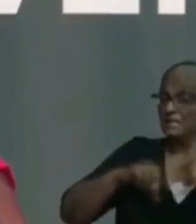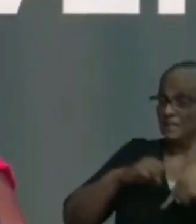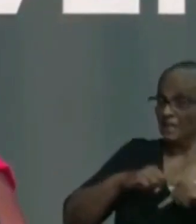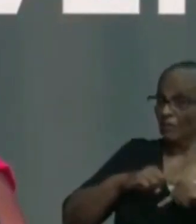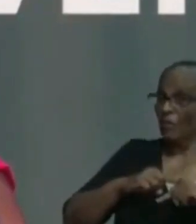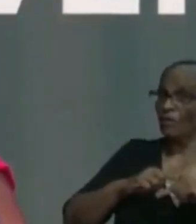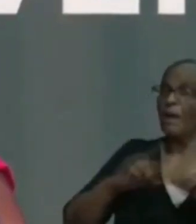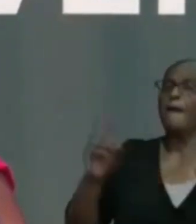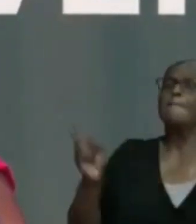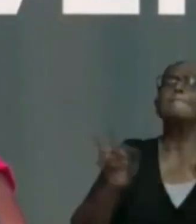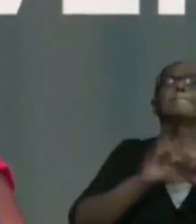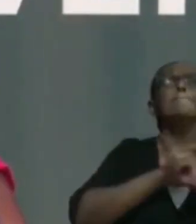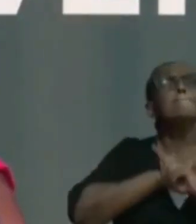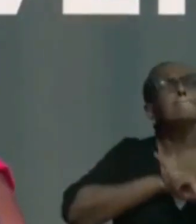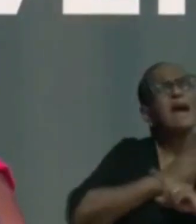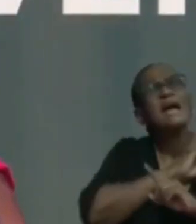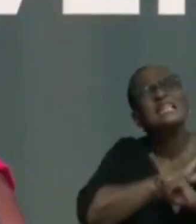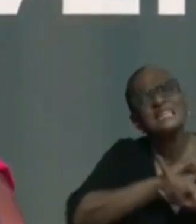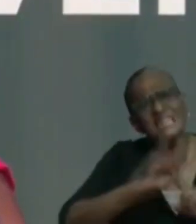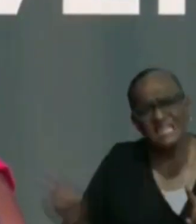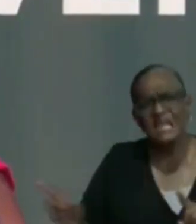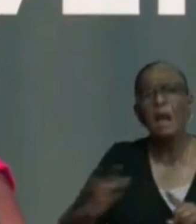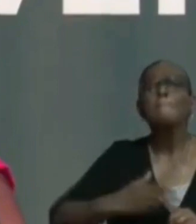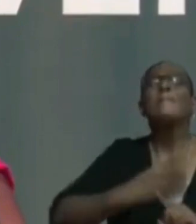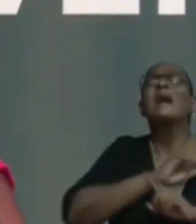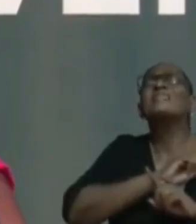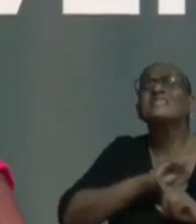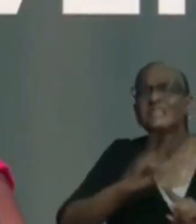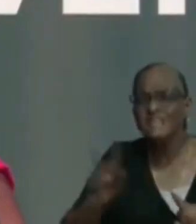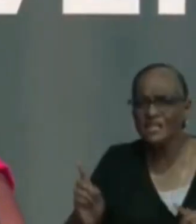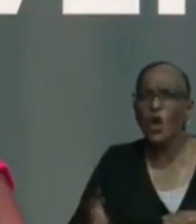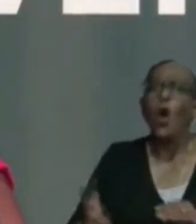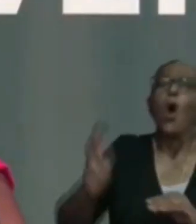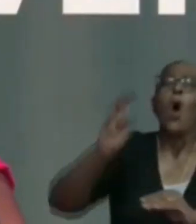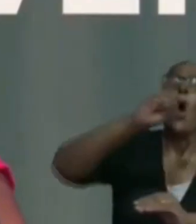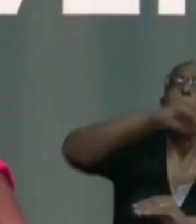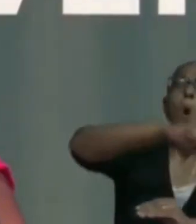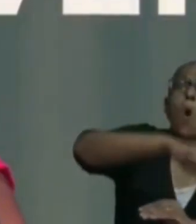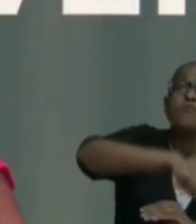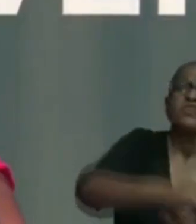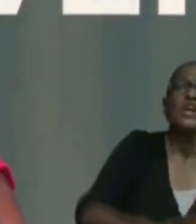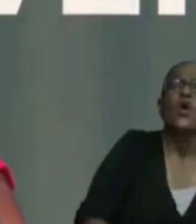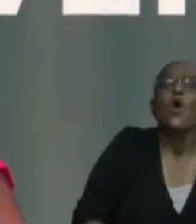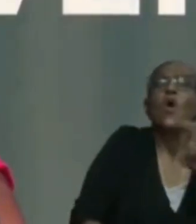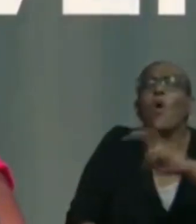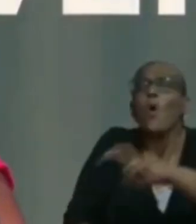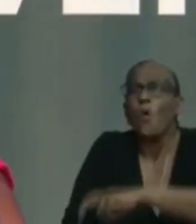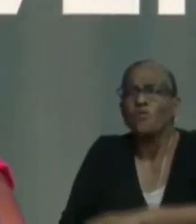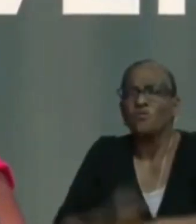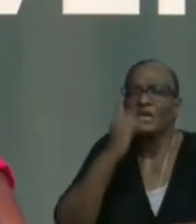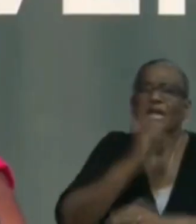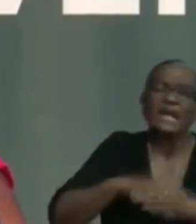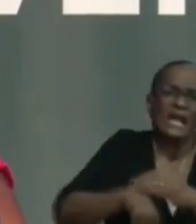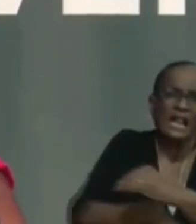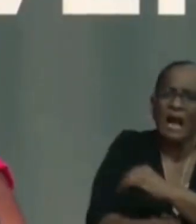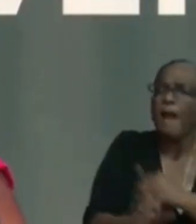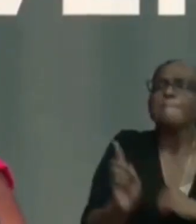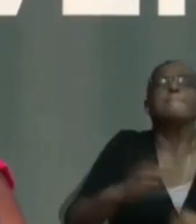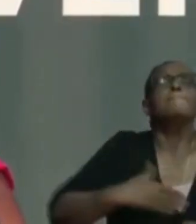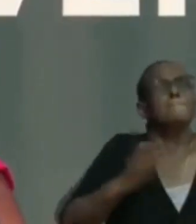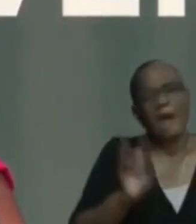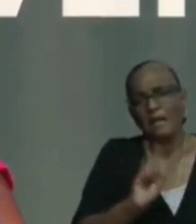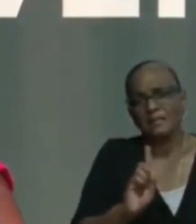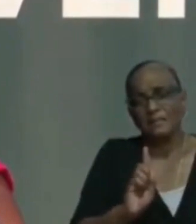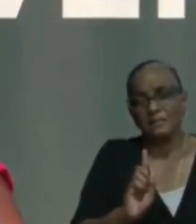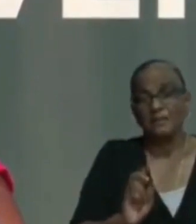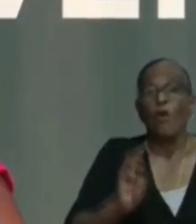en het noorden, wordt niet belemmerd. Verder stelt het team dat het bekend is dat de Skalians het milieu vervuilen en zorgen voor